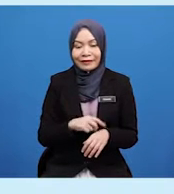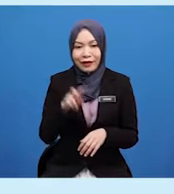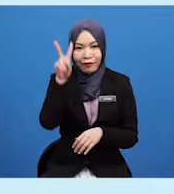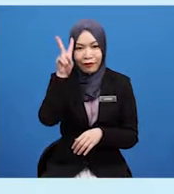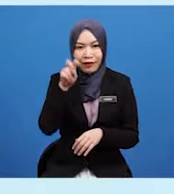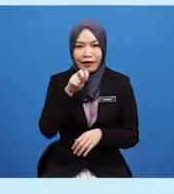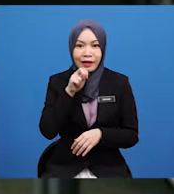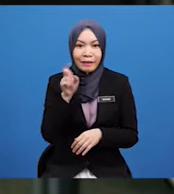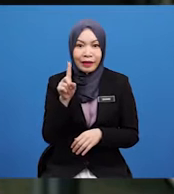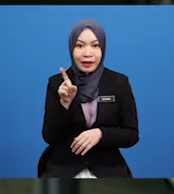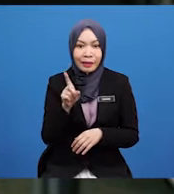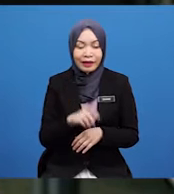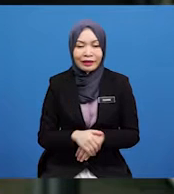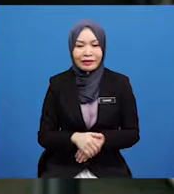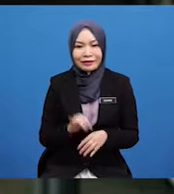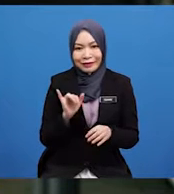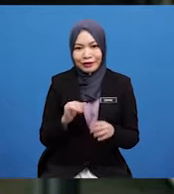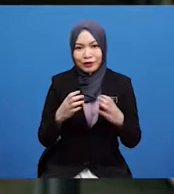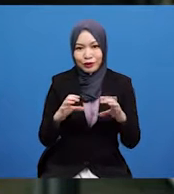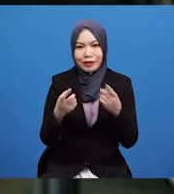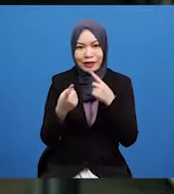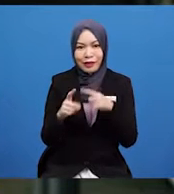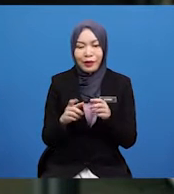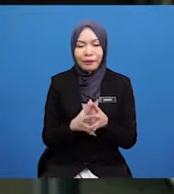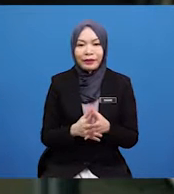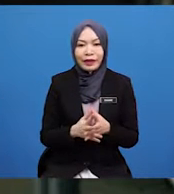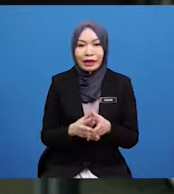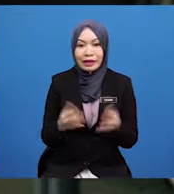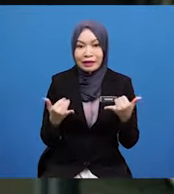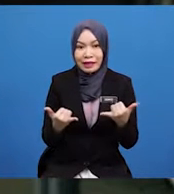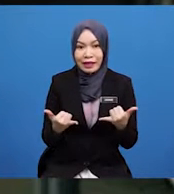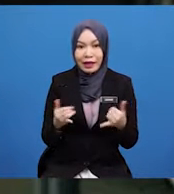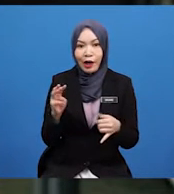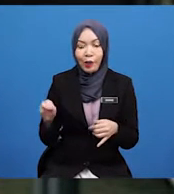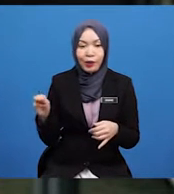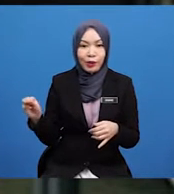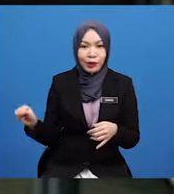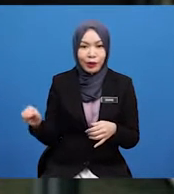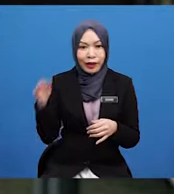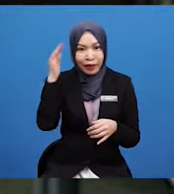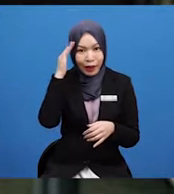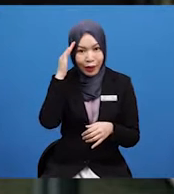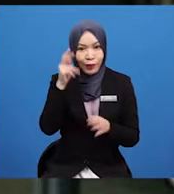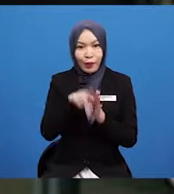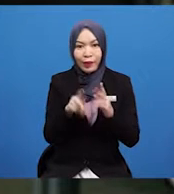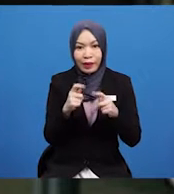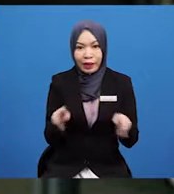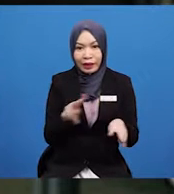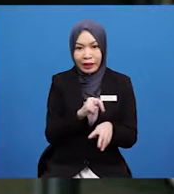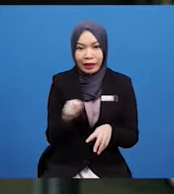w6 kini murid-murid tahu bahwa dari peninggalan lukisan dalam gue